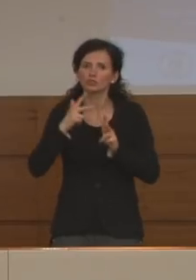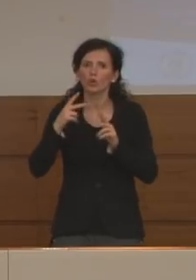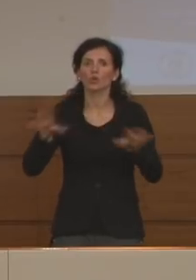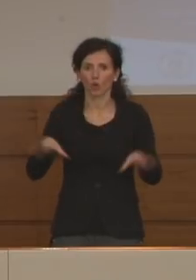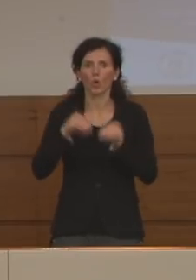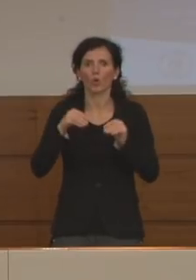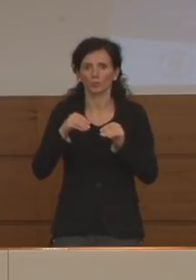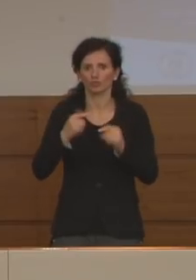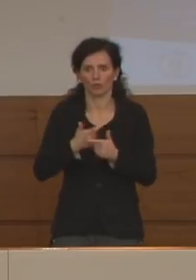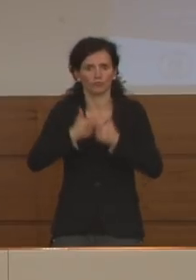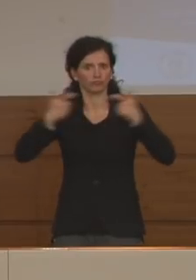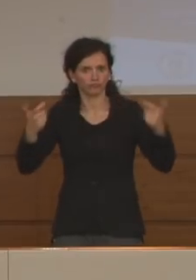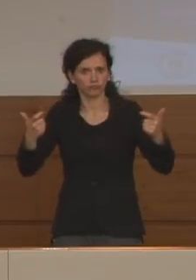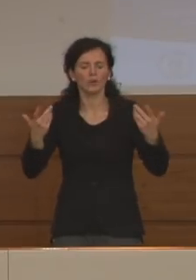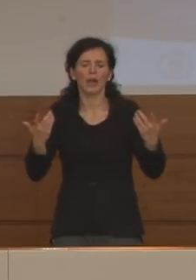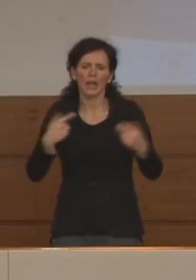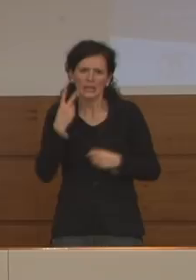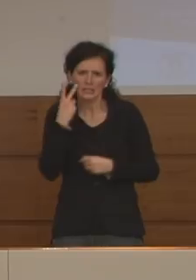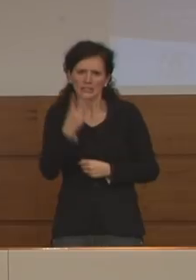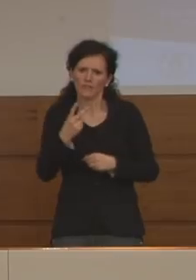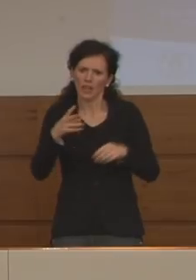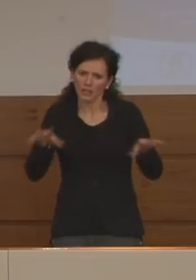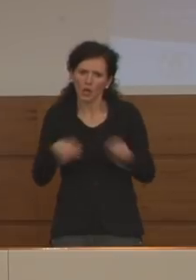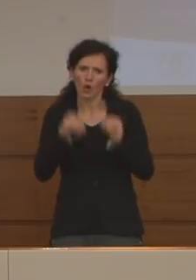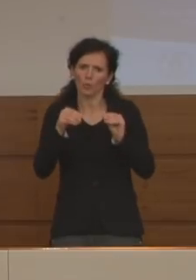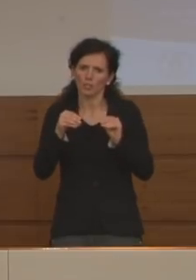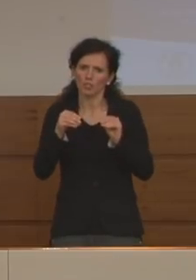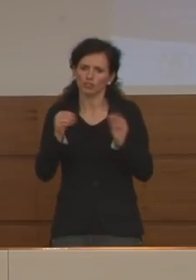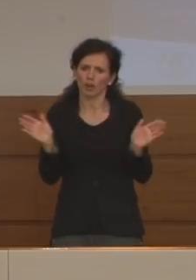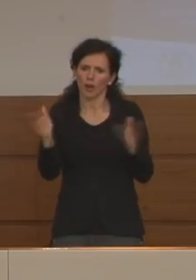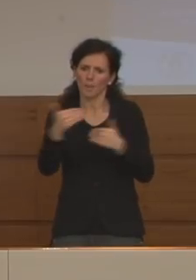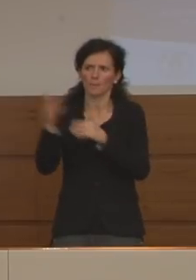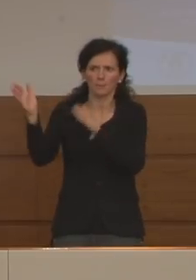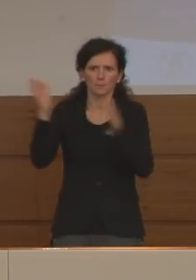iniziano a vedere a mio giudizio i primi risultati